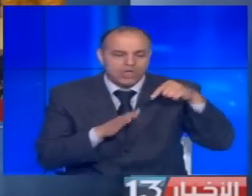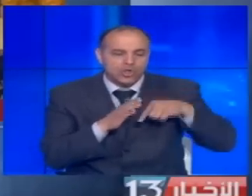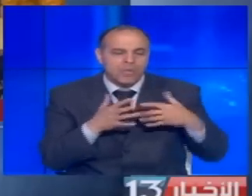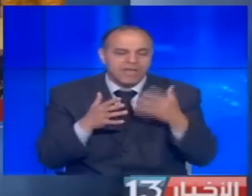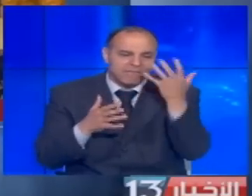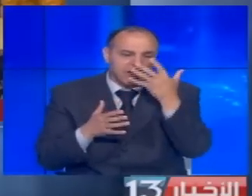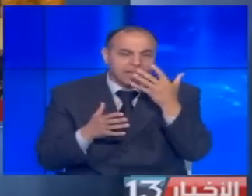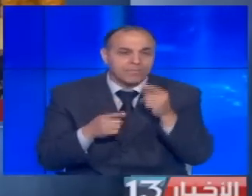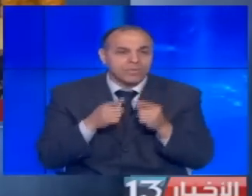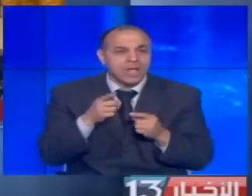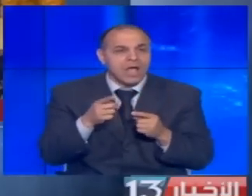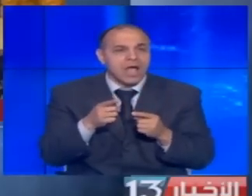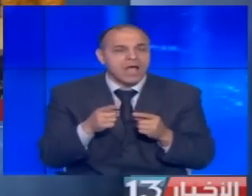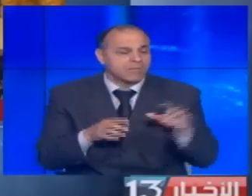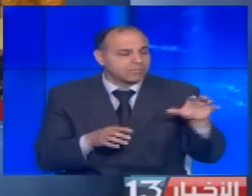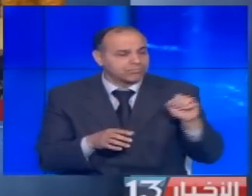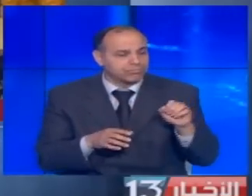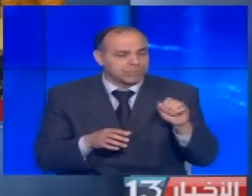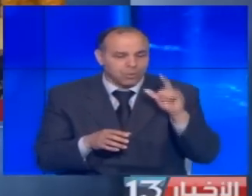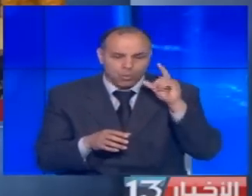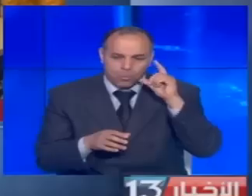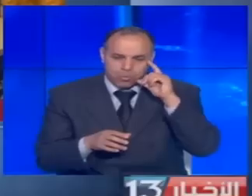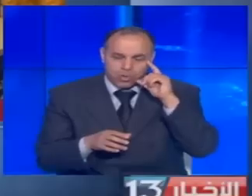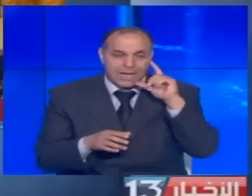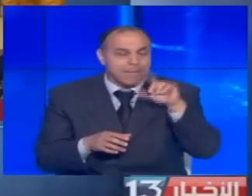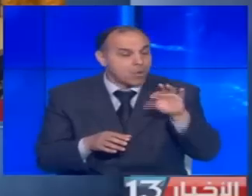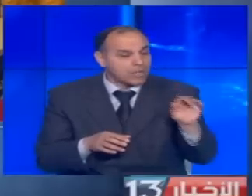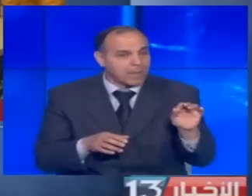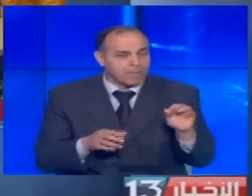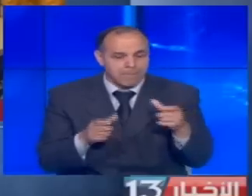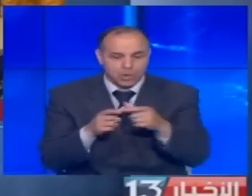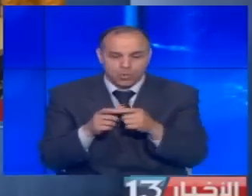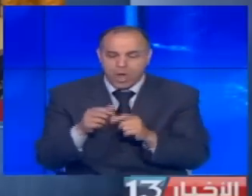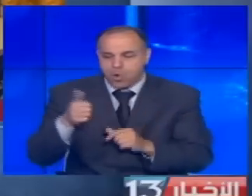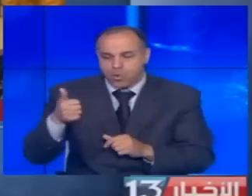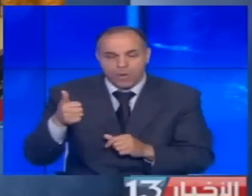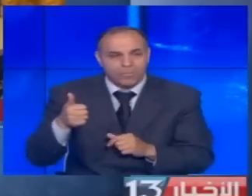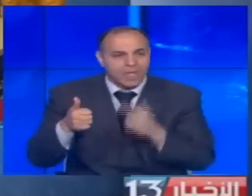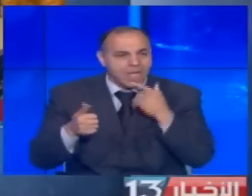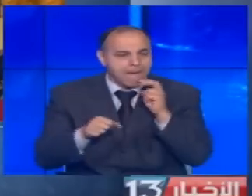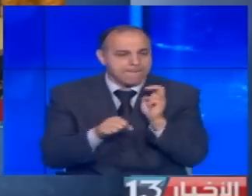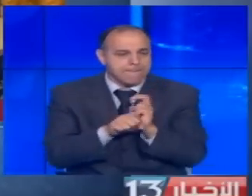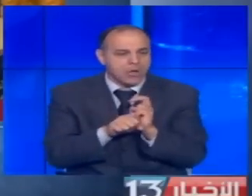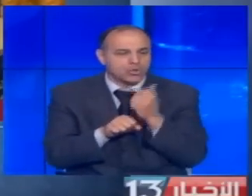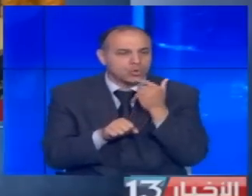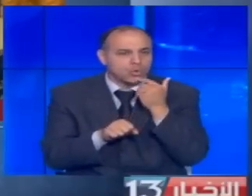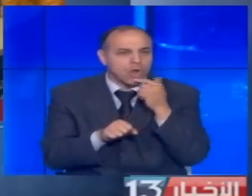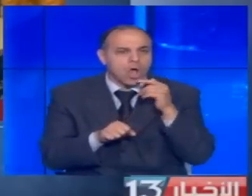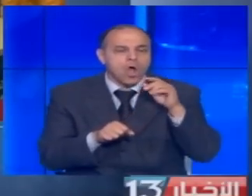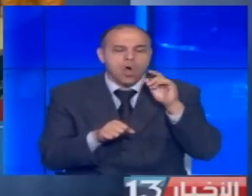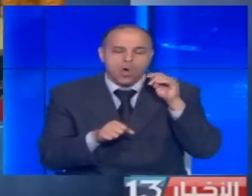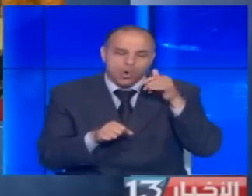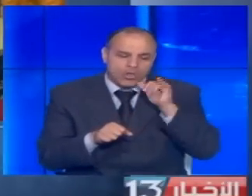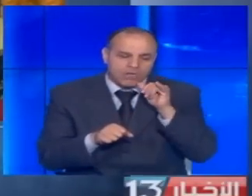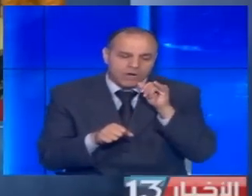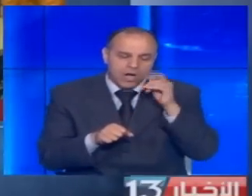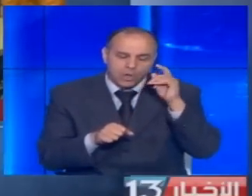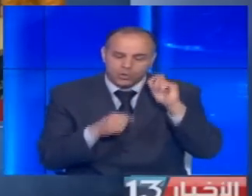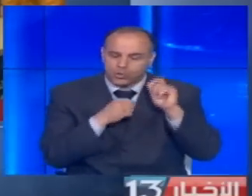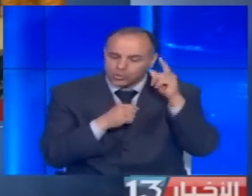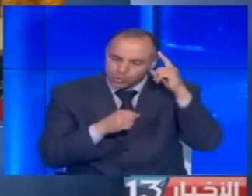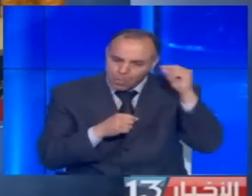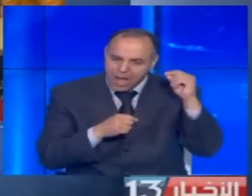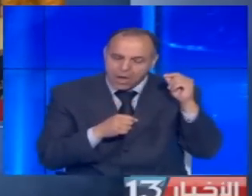وحل مستضيف المسابقه المنتخب الليبي في المجموعه الاولى رفقه كل من ال كوديفوار والصومال وغانا